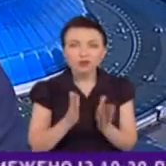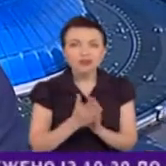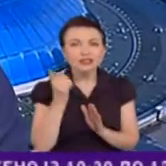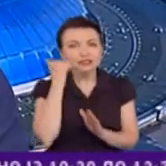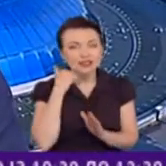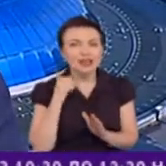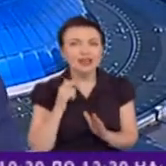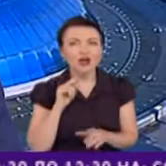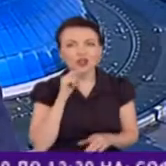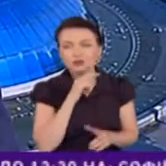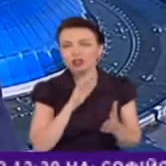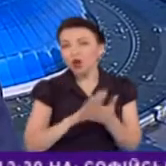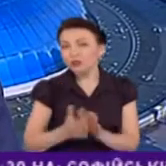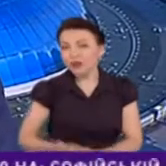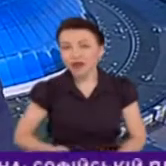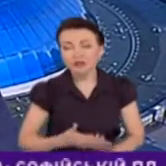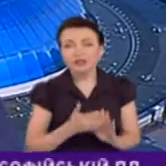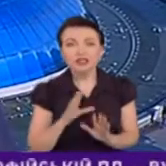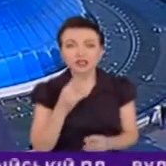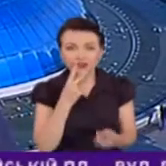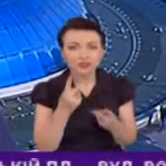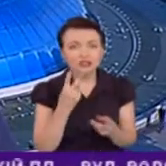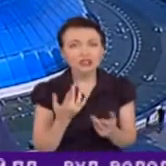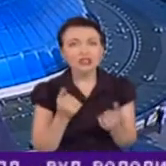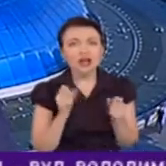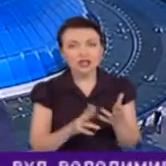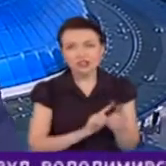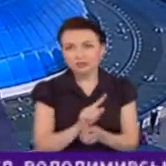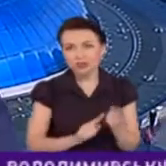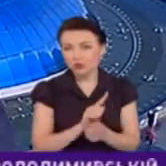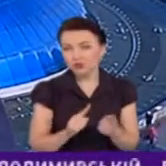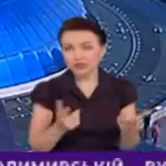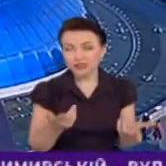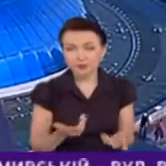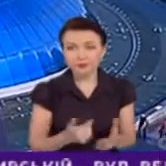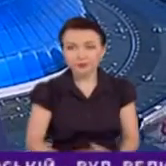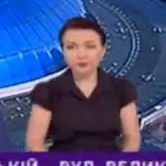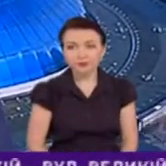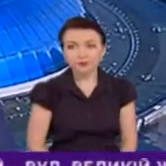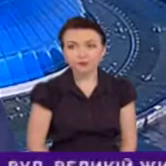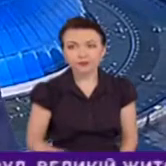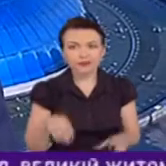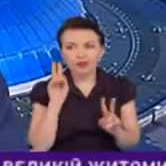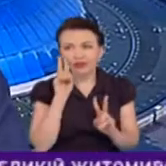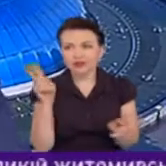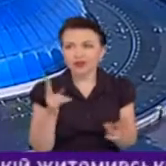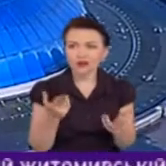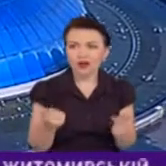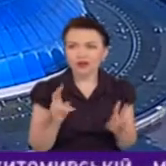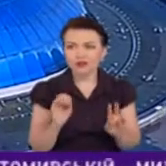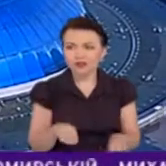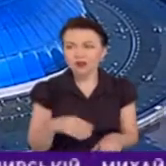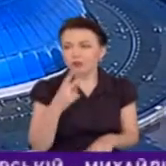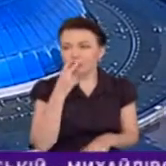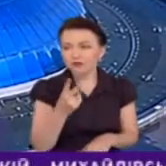економічні обставини. Будемо дивитися, яким чином змінюватимуться. В принципі, так, ні, або не знаю. Подивимося. Згідно